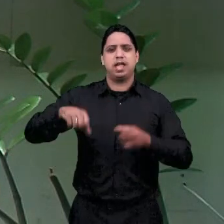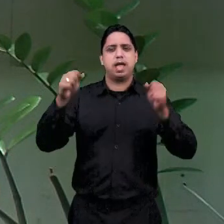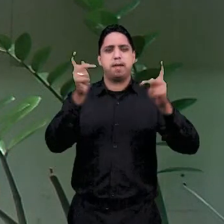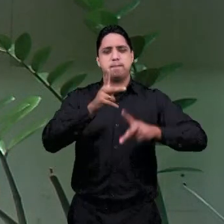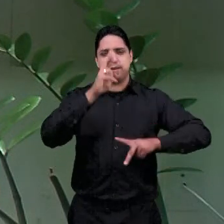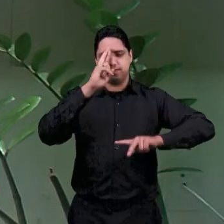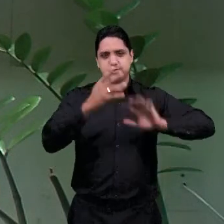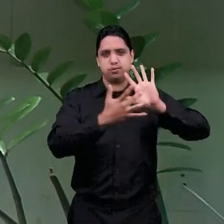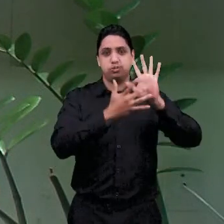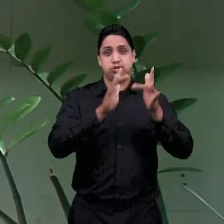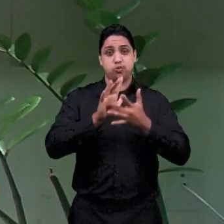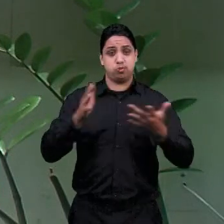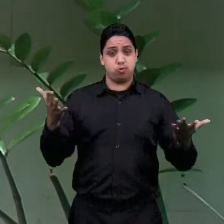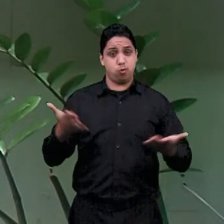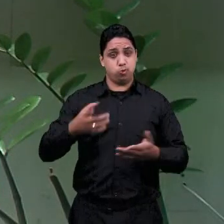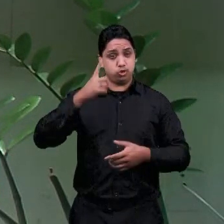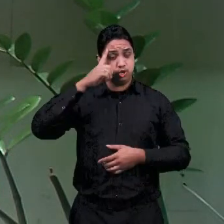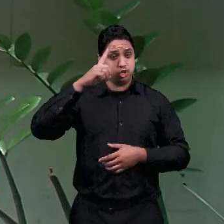biblique dominicale